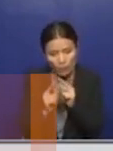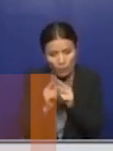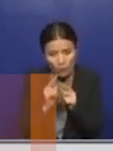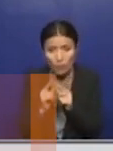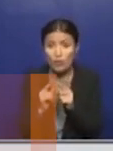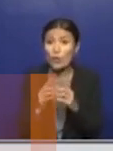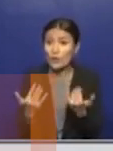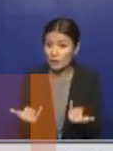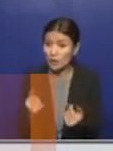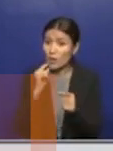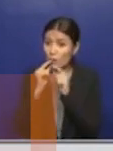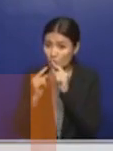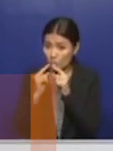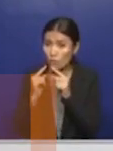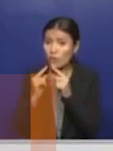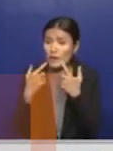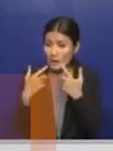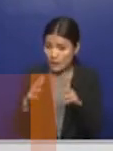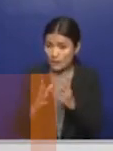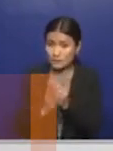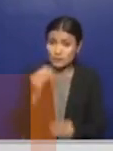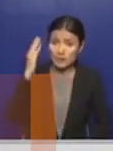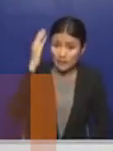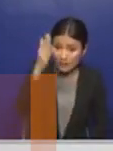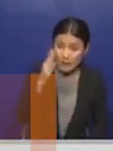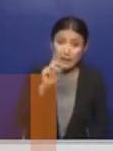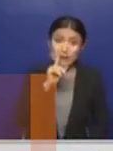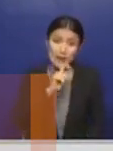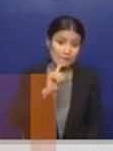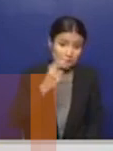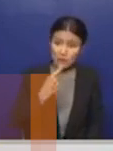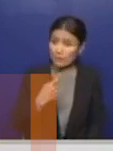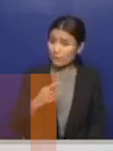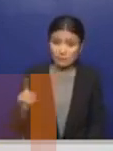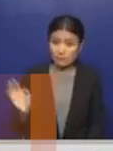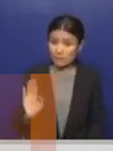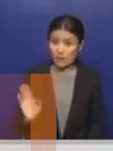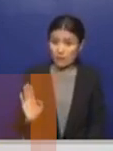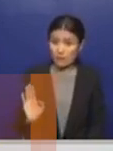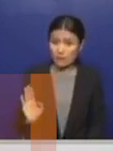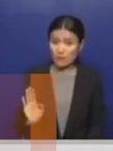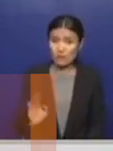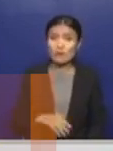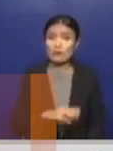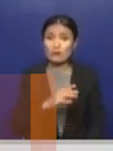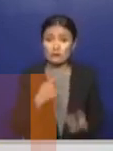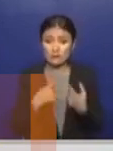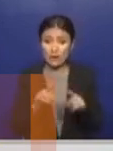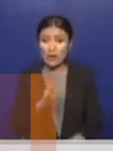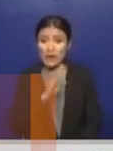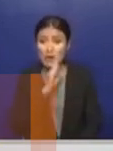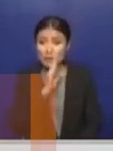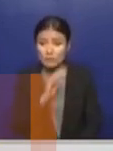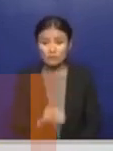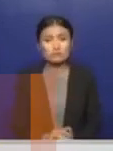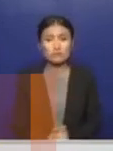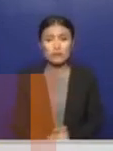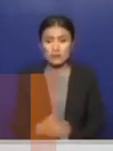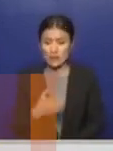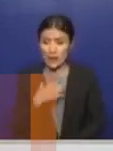ไม่ได้อีกแต่ถ้าท่านยืนยันจะเอาเรื่องนี้ถามอีกสัปดาห์หน้าผมก็คิดว่าให้ท่านรอถามสัปดาห์หน้า